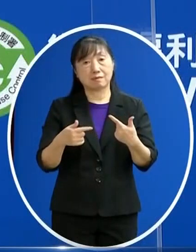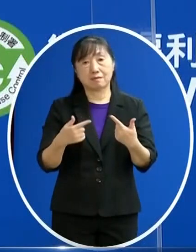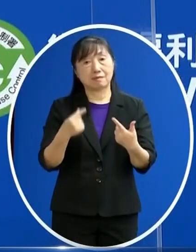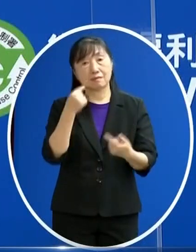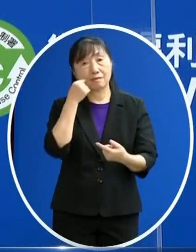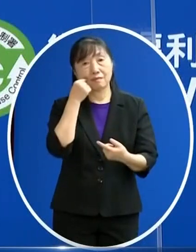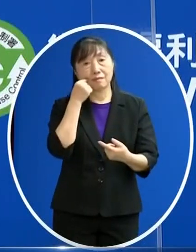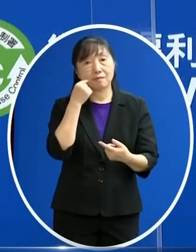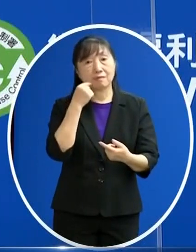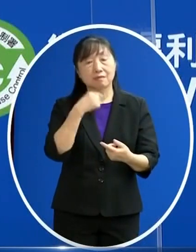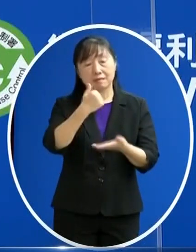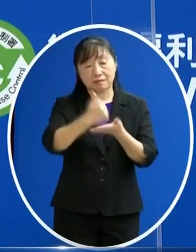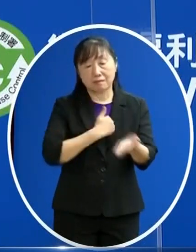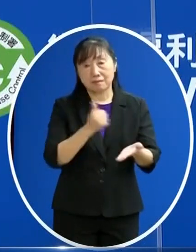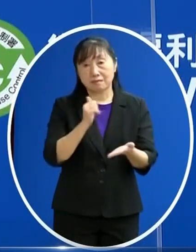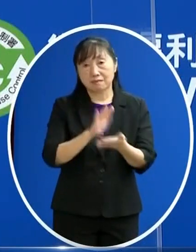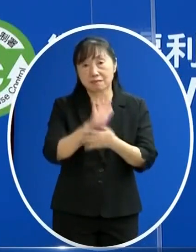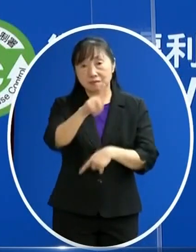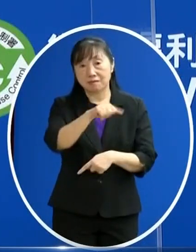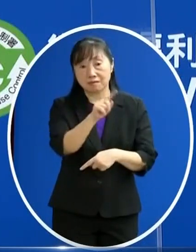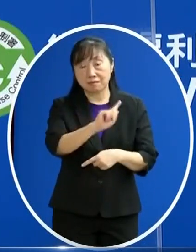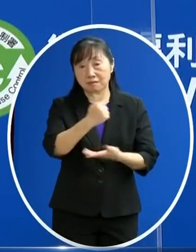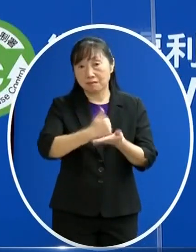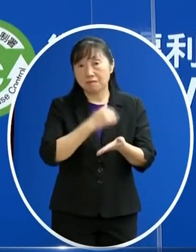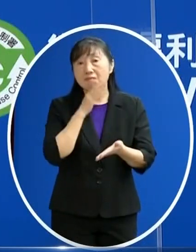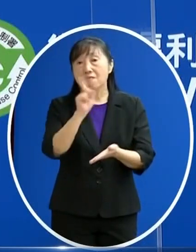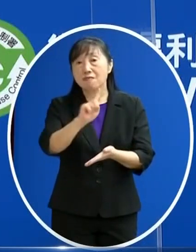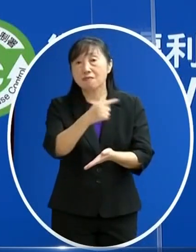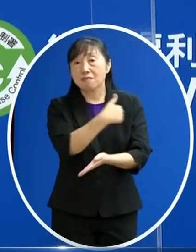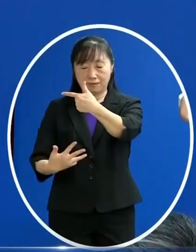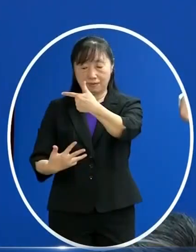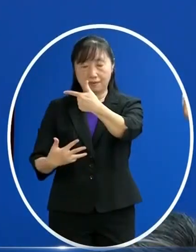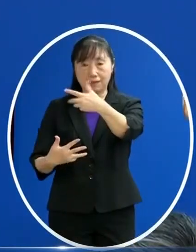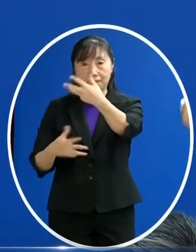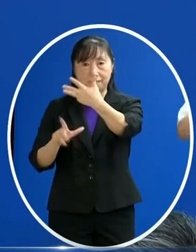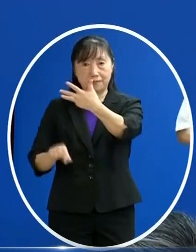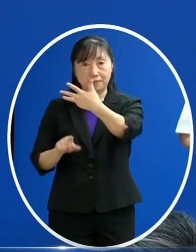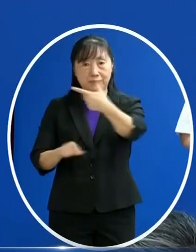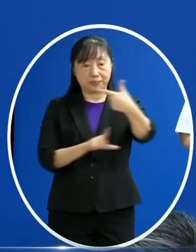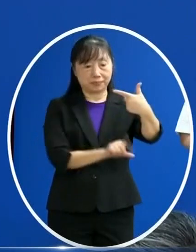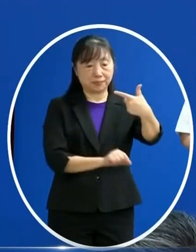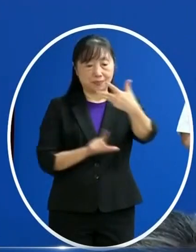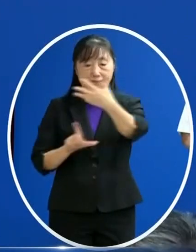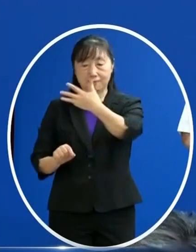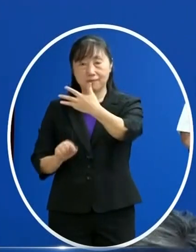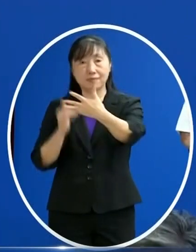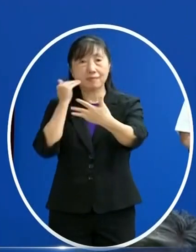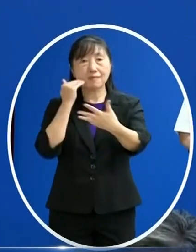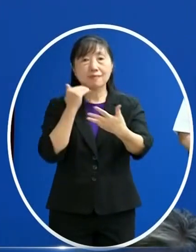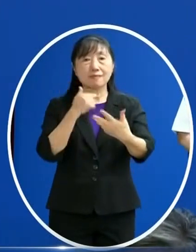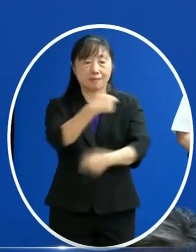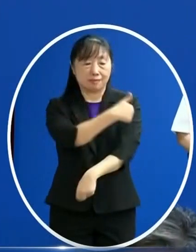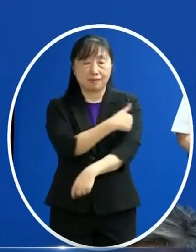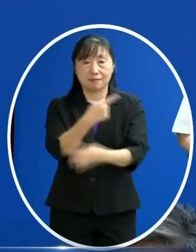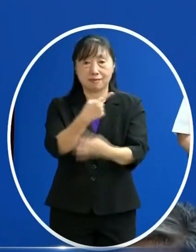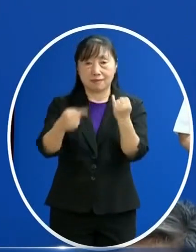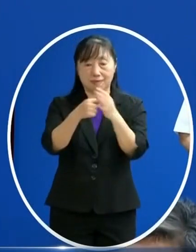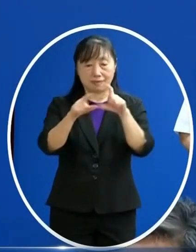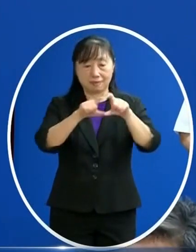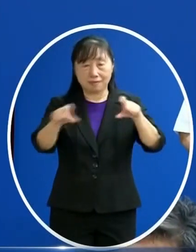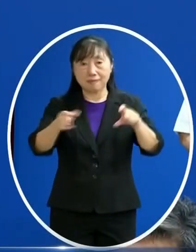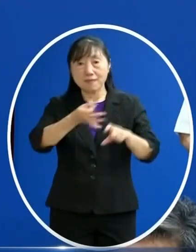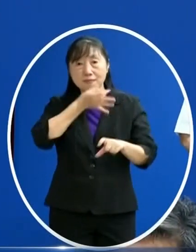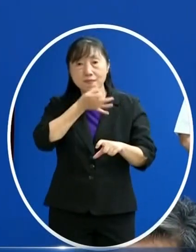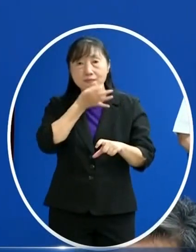是哪一个疫苗了哈。那到了会跟大家来做说明了哈。 如果疫苗的量足够的话，那